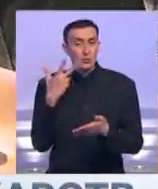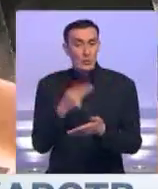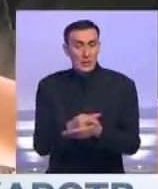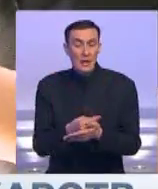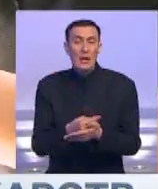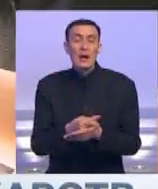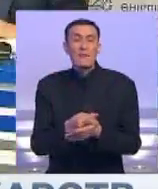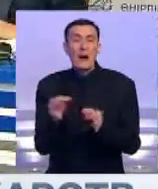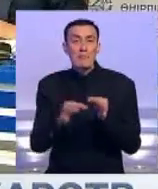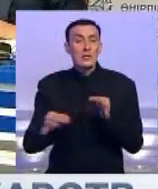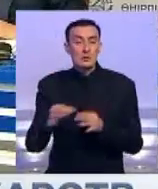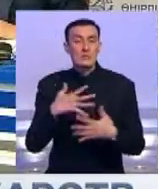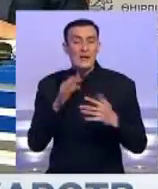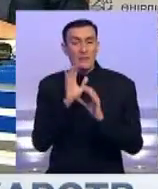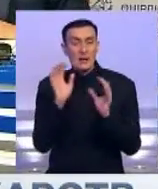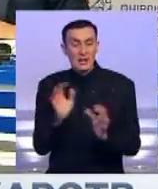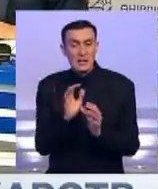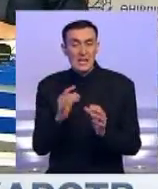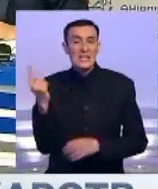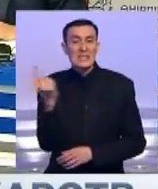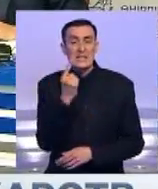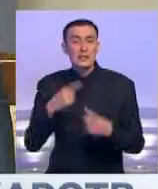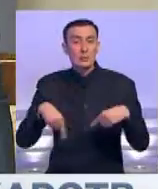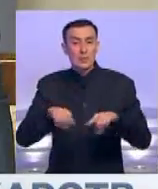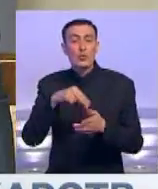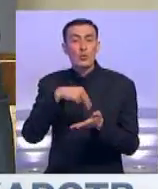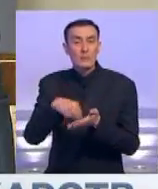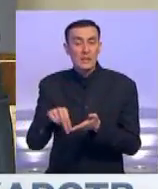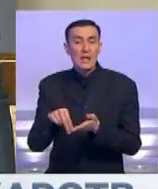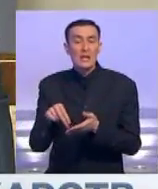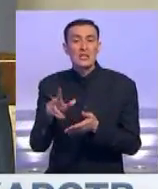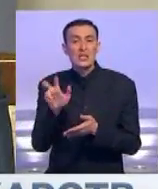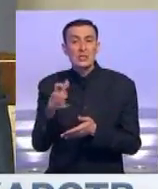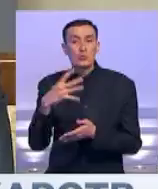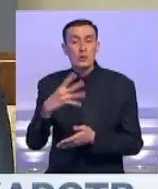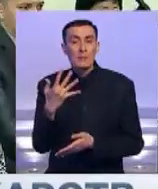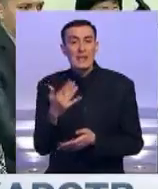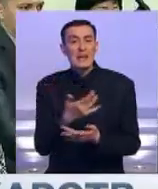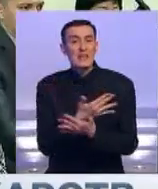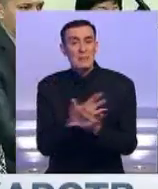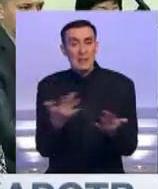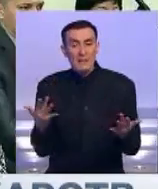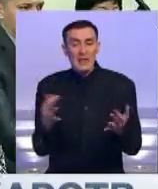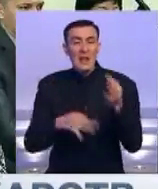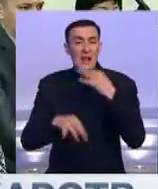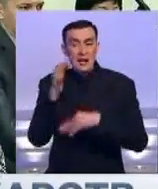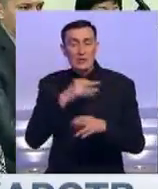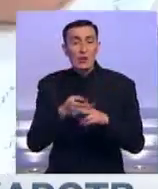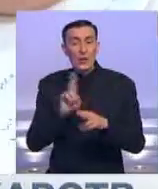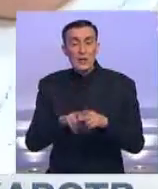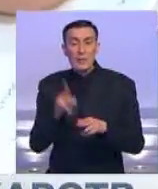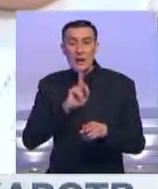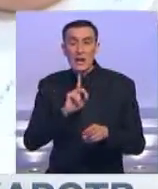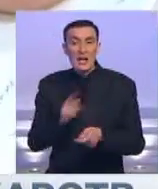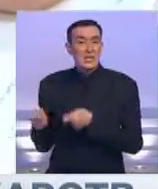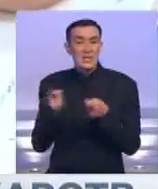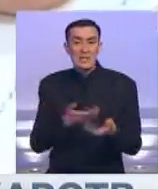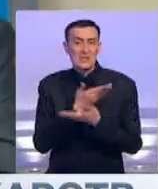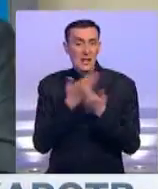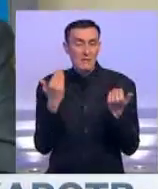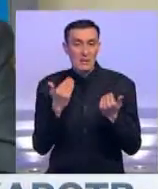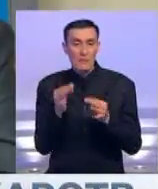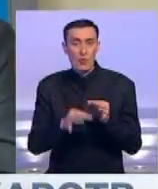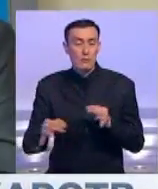управлении здравоохранения утверждают, что единый дистрибьютор уже закупил для региона 345 наименований лекарств. Но эти препараты до сих пор не доставлены в